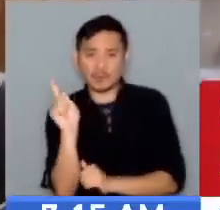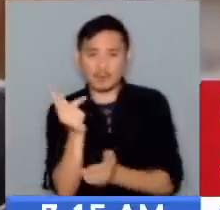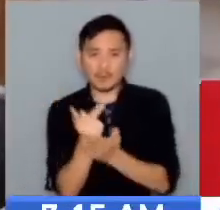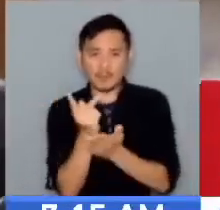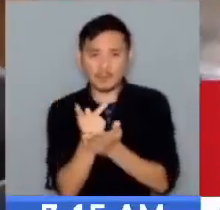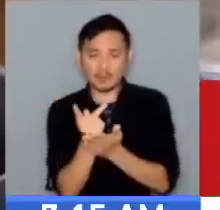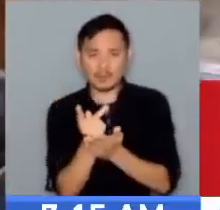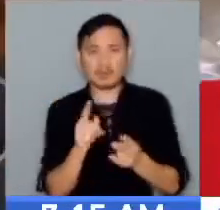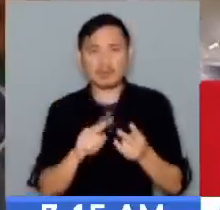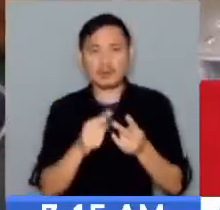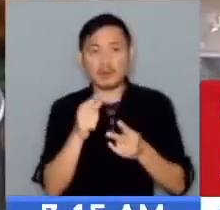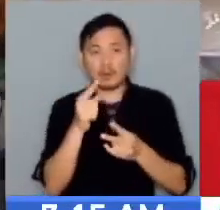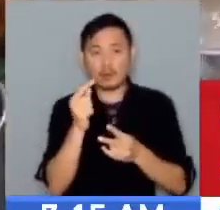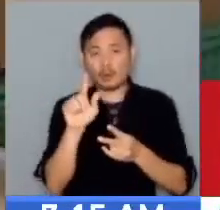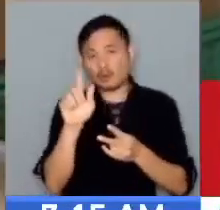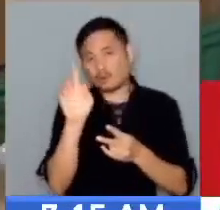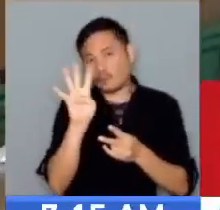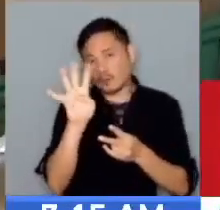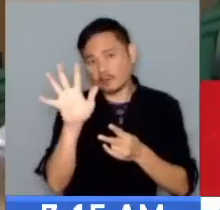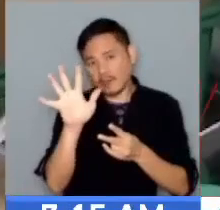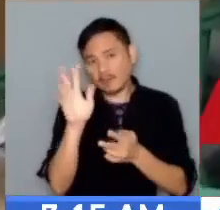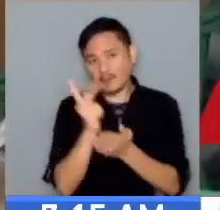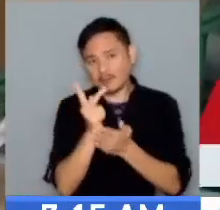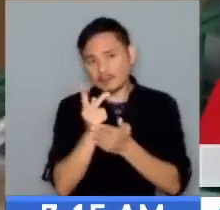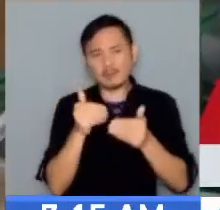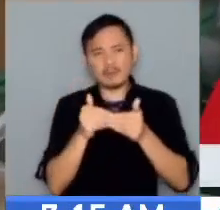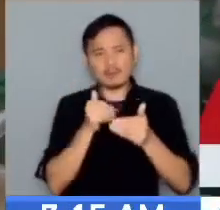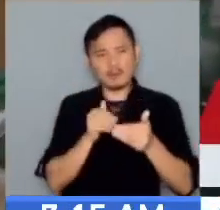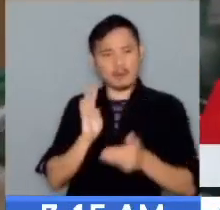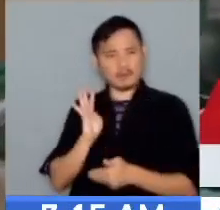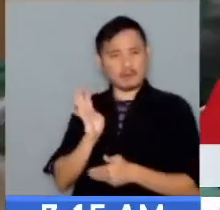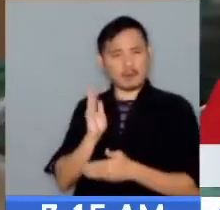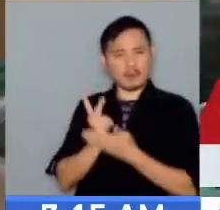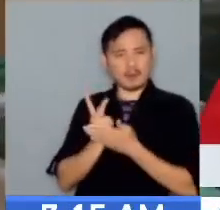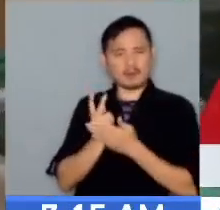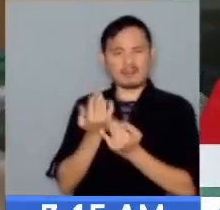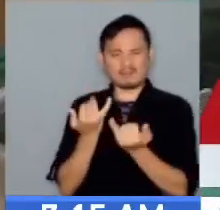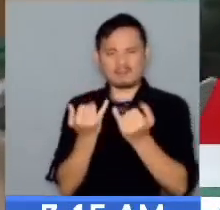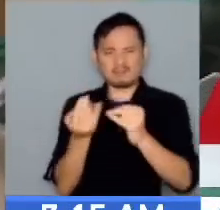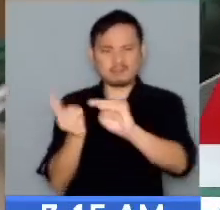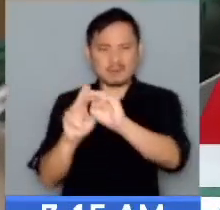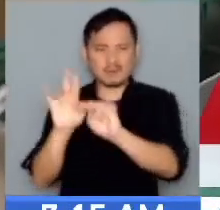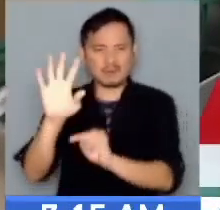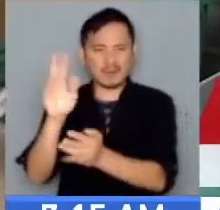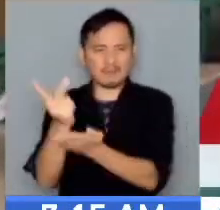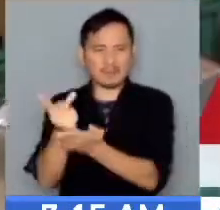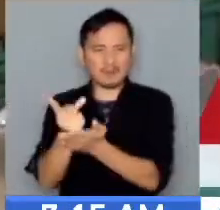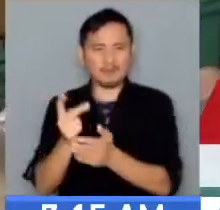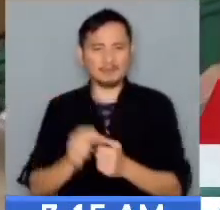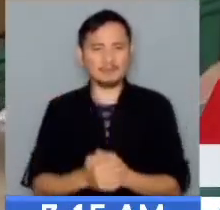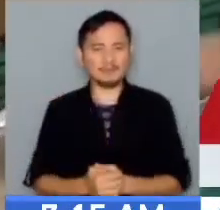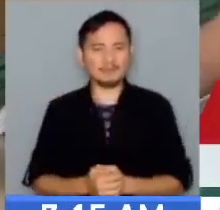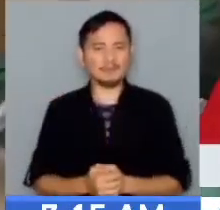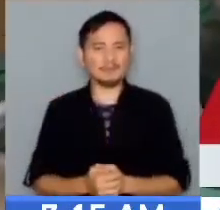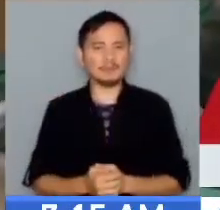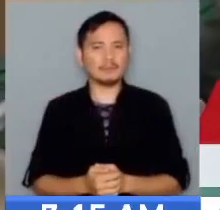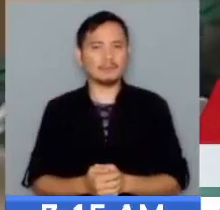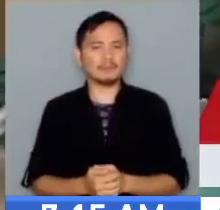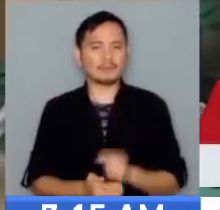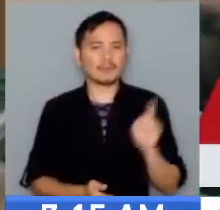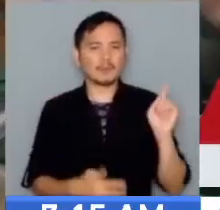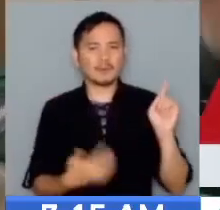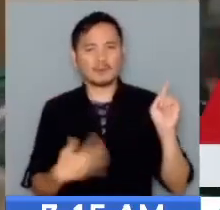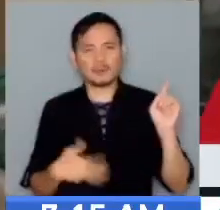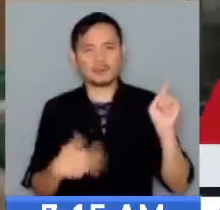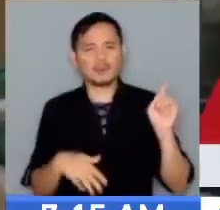na mula sa 40 pesos. Dahil nga tumaas yung maladkit. Yun lang ba ginagamit? Malagkit lang talaga kasi pag may halong